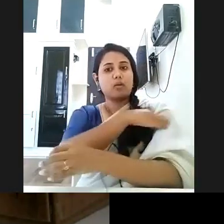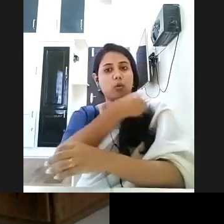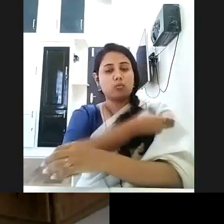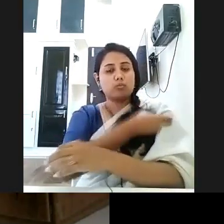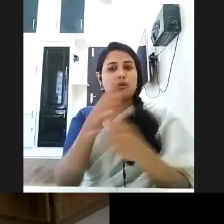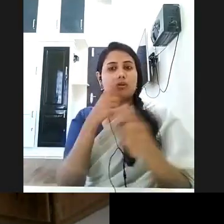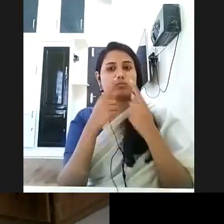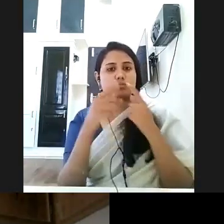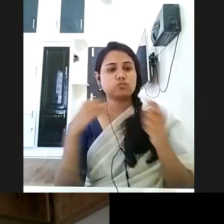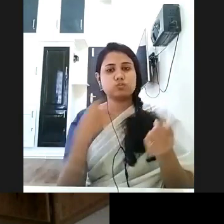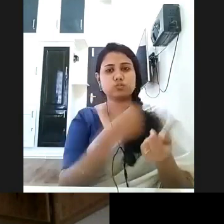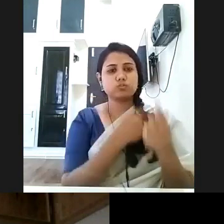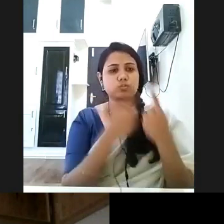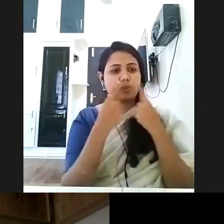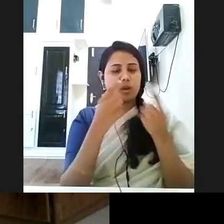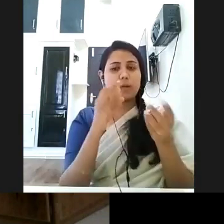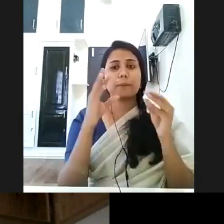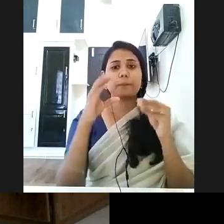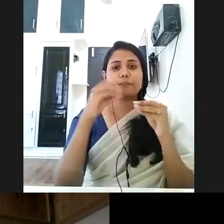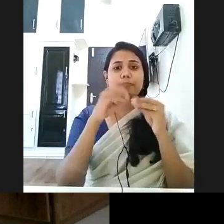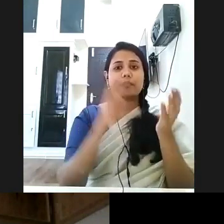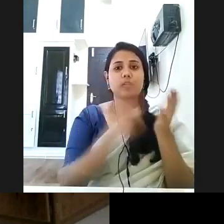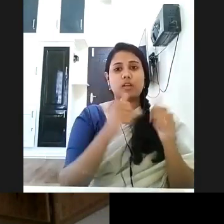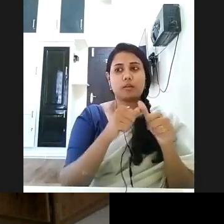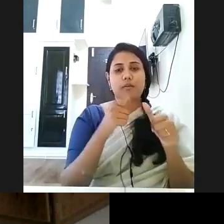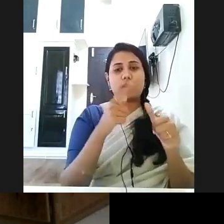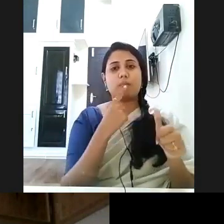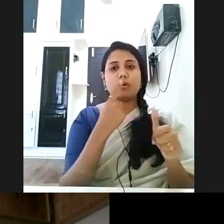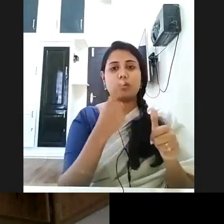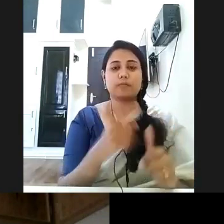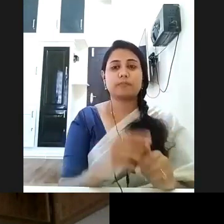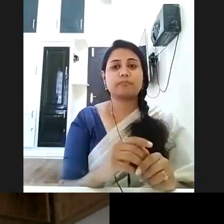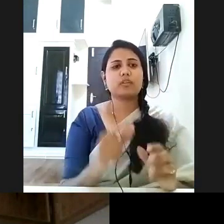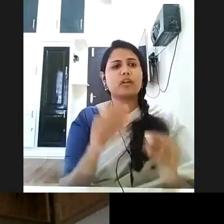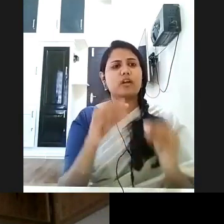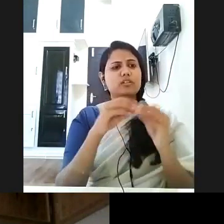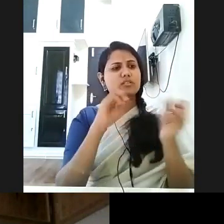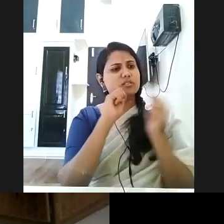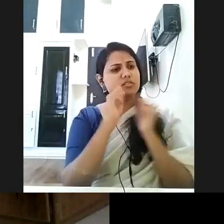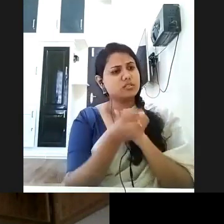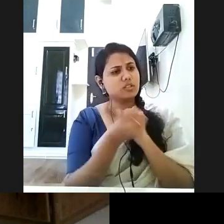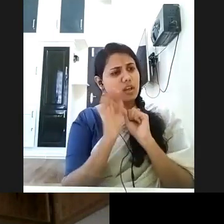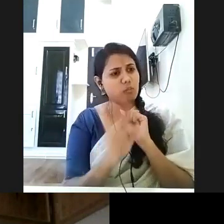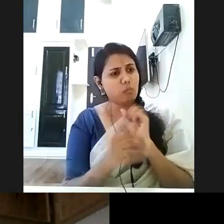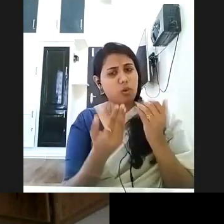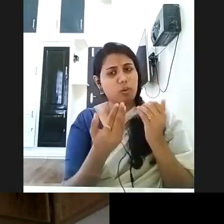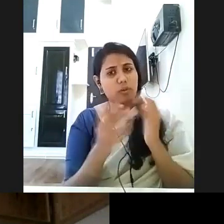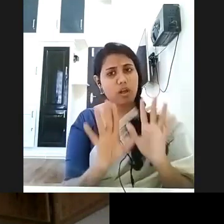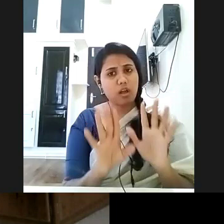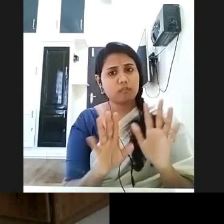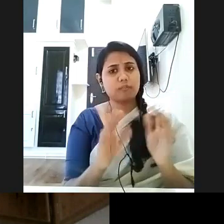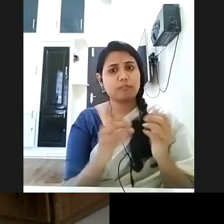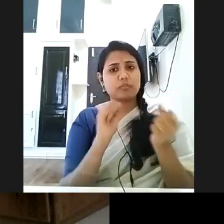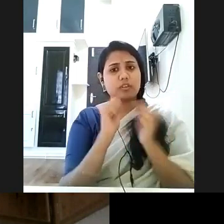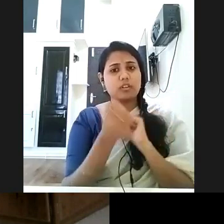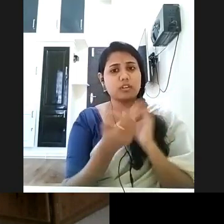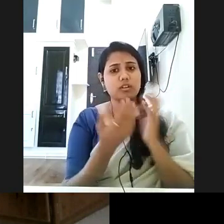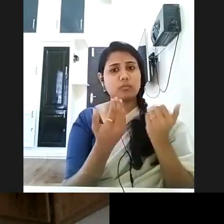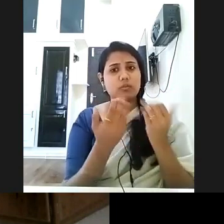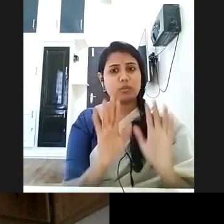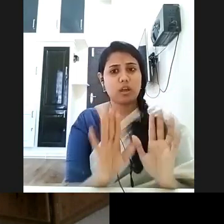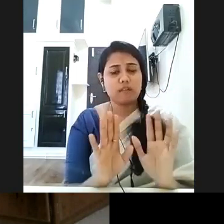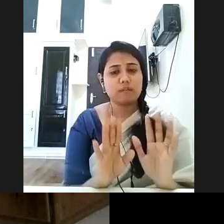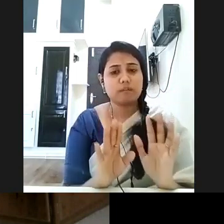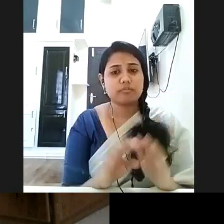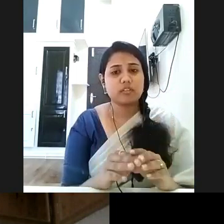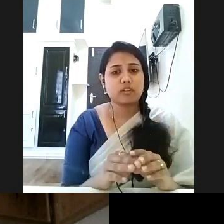ബെക്കർ മസ്കുലർ ഡിസ്ട്രോഫി ആണ് പറഞ്ഞത്. അപ്പൊ അത് മാറാനുള്ള സാധ്യത വല്ലതും ഉണ്ടോ? അത് ആക്ച്വലി മാറൂല്ല സർ. I have to